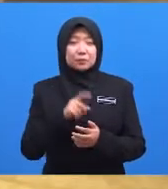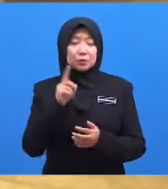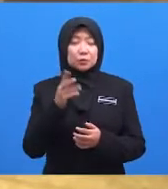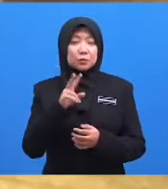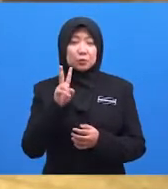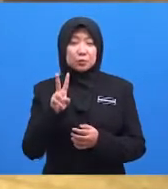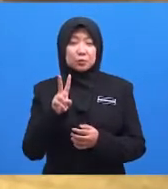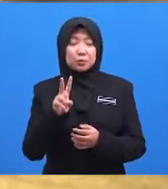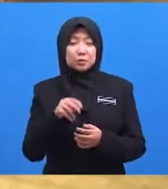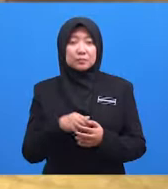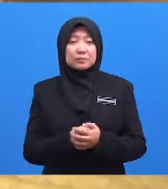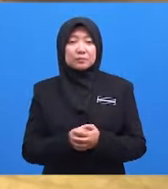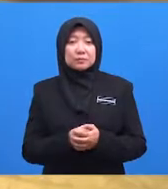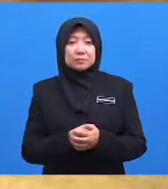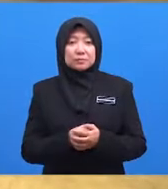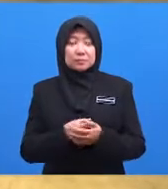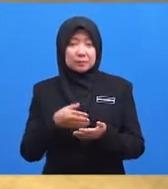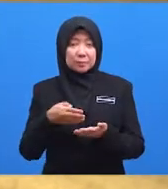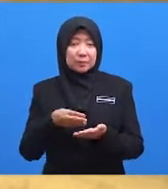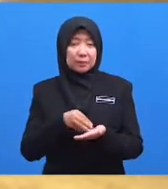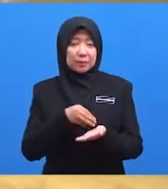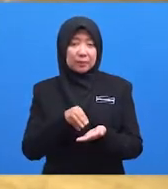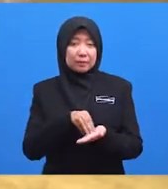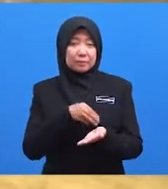besar atau tablespoon mentega.